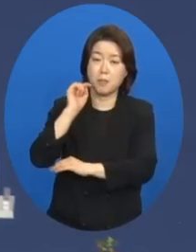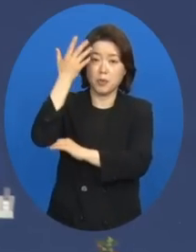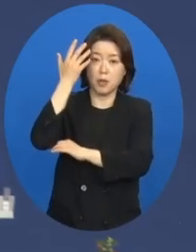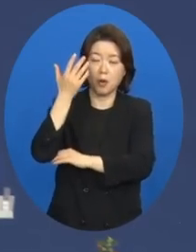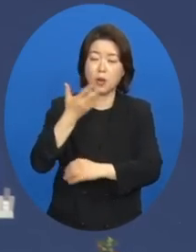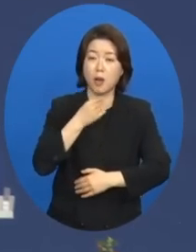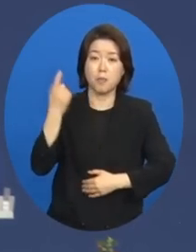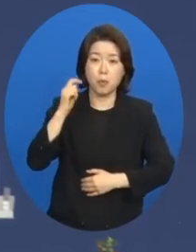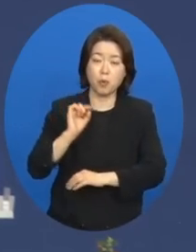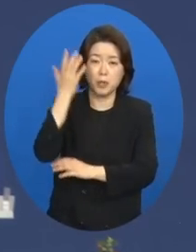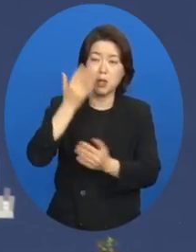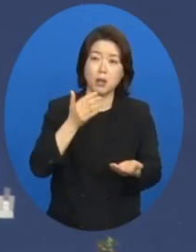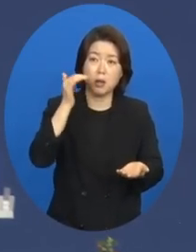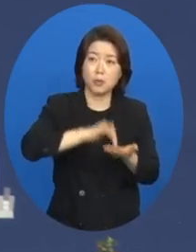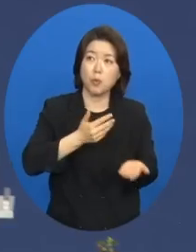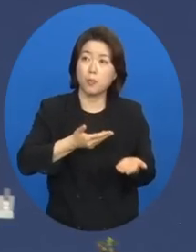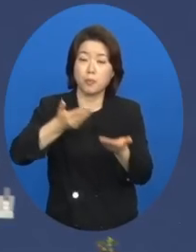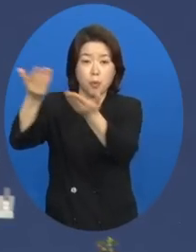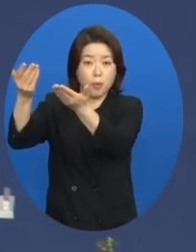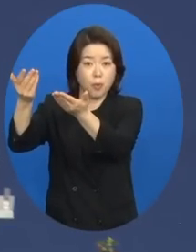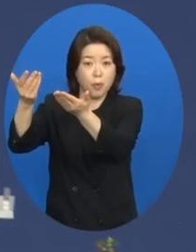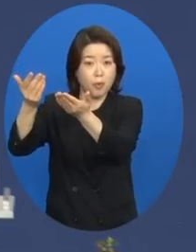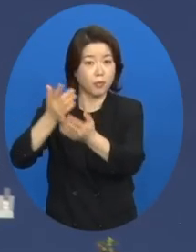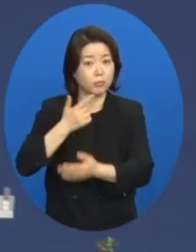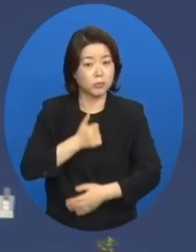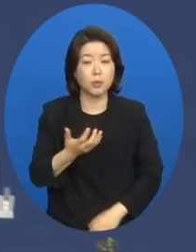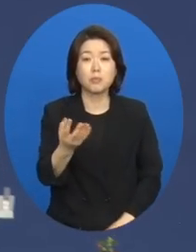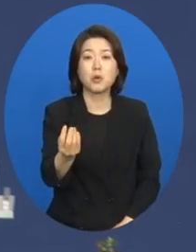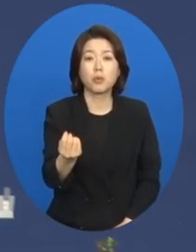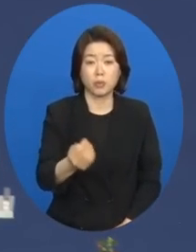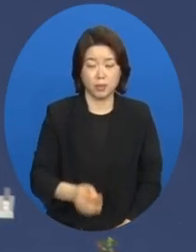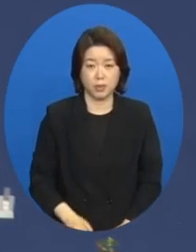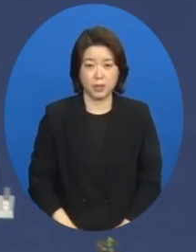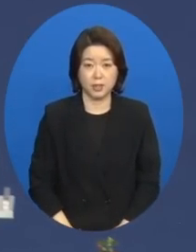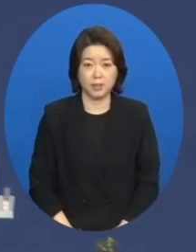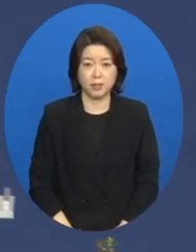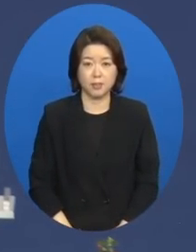복음의 영광을 돌린 적이 있으신가요?